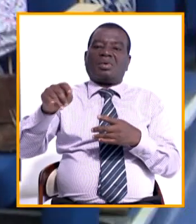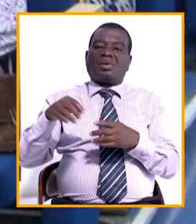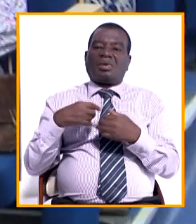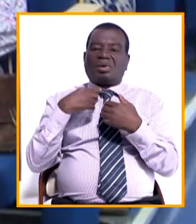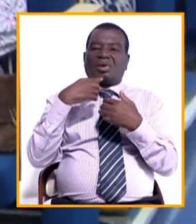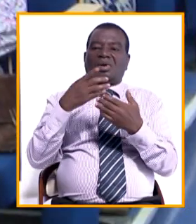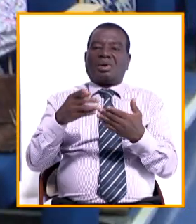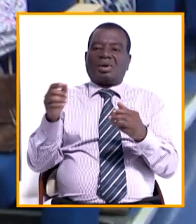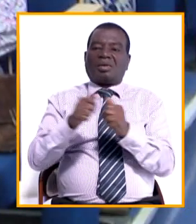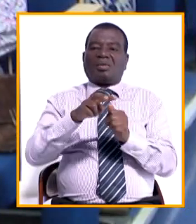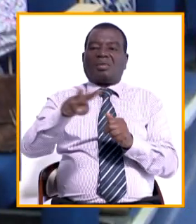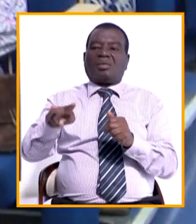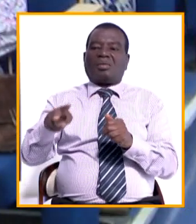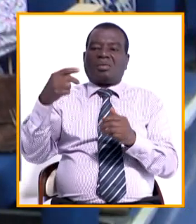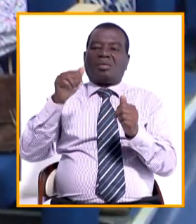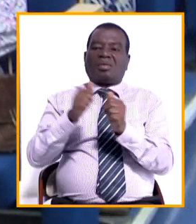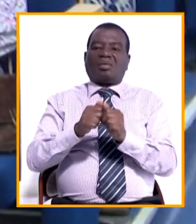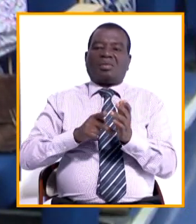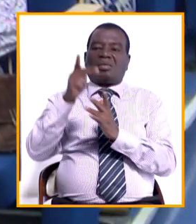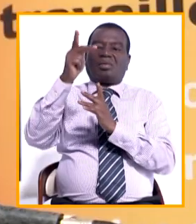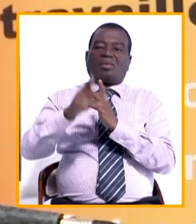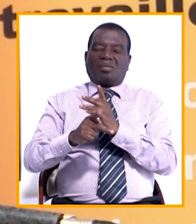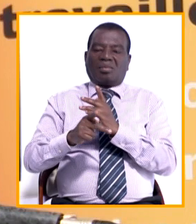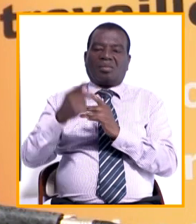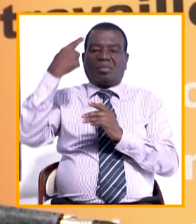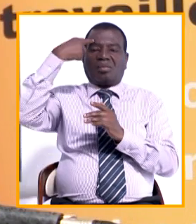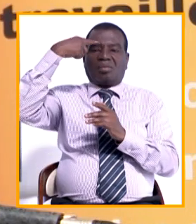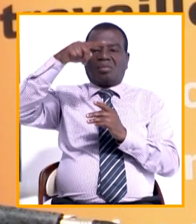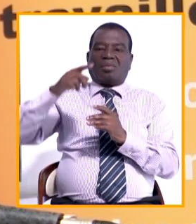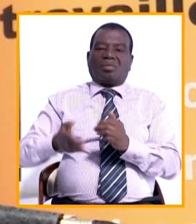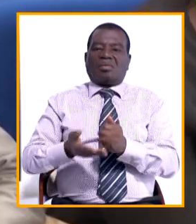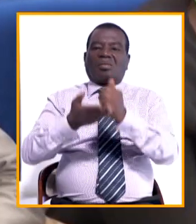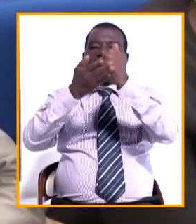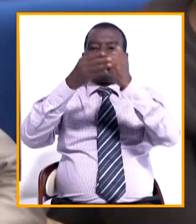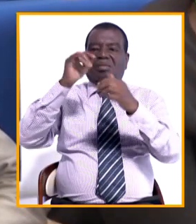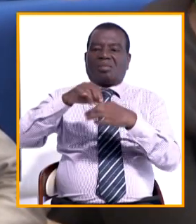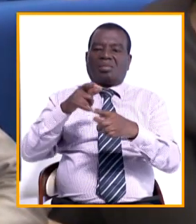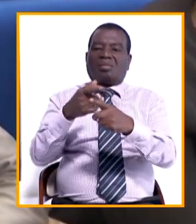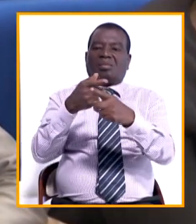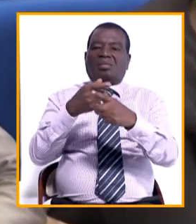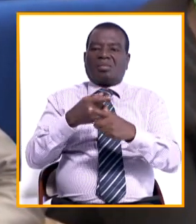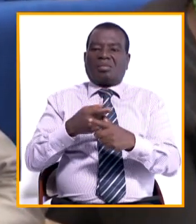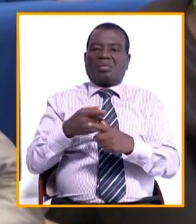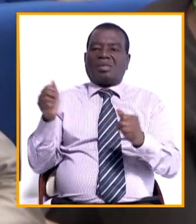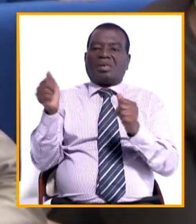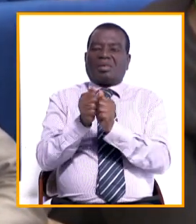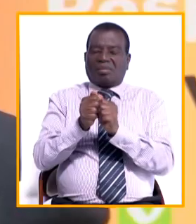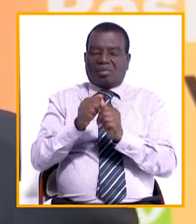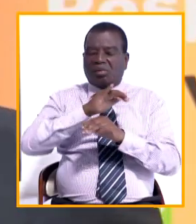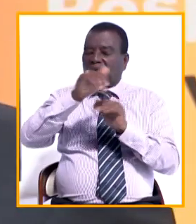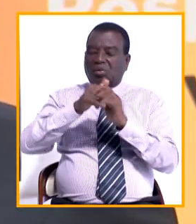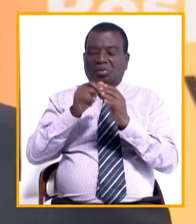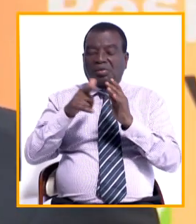tient à vos côtés avec le projet Agridom pour vous aider dans cette démarche. Face aux abus chez ces